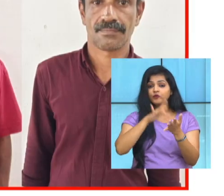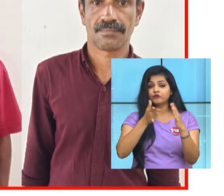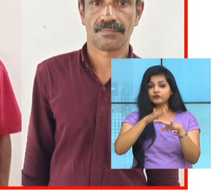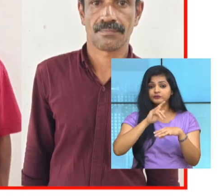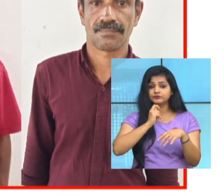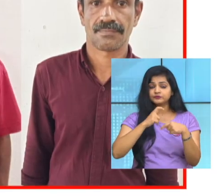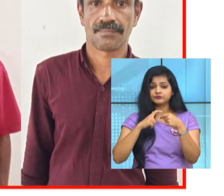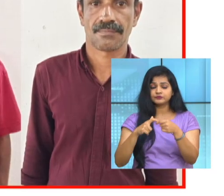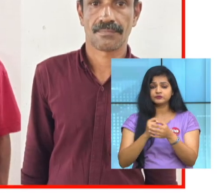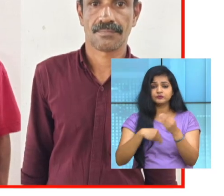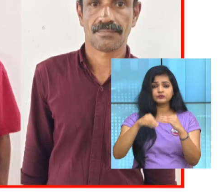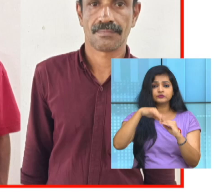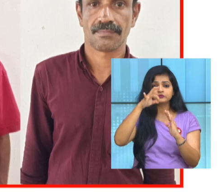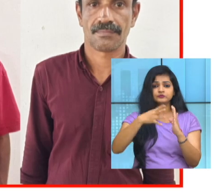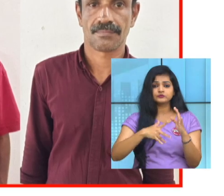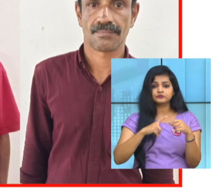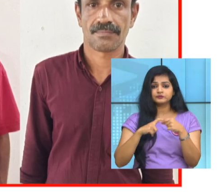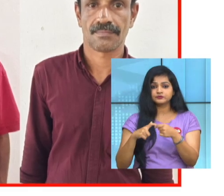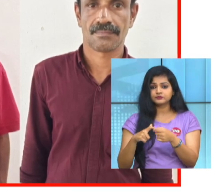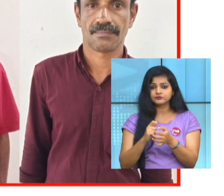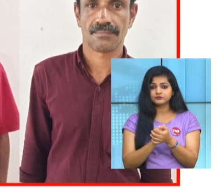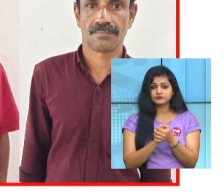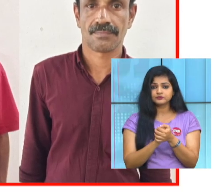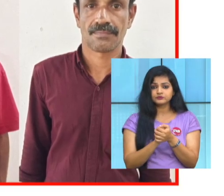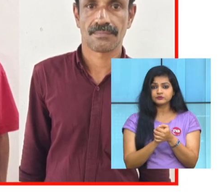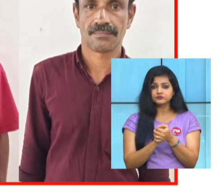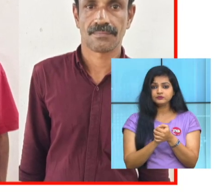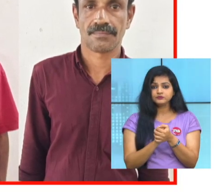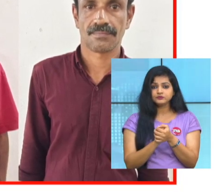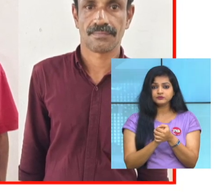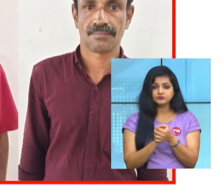അഭിജിത്ത്, വിശദാംശങ്ങൾ എന്താണ് അഭിജിത്ത്?